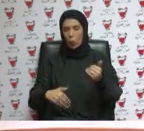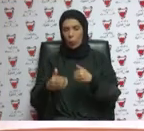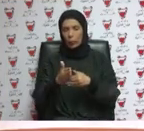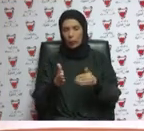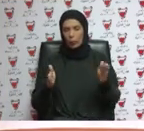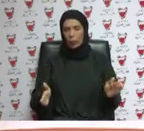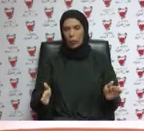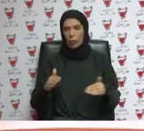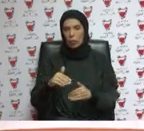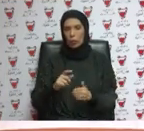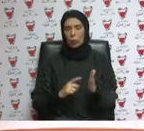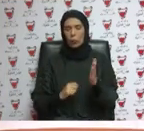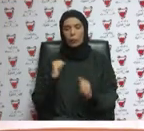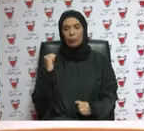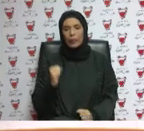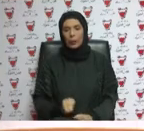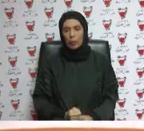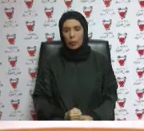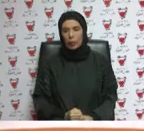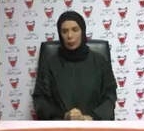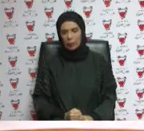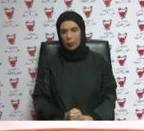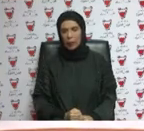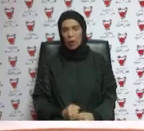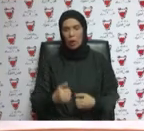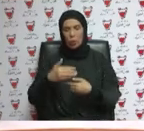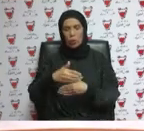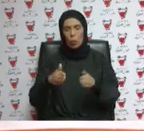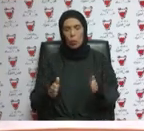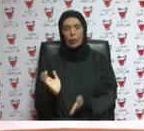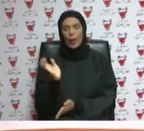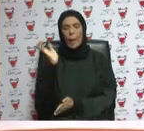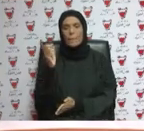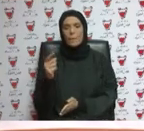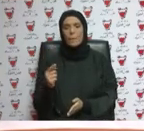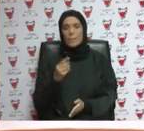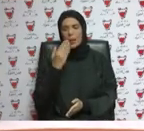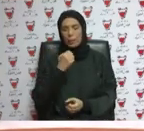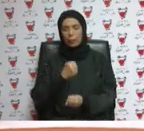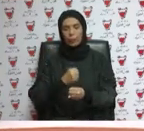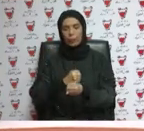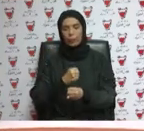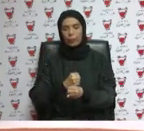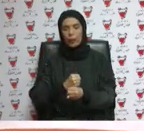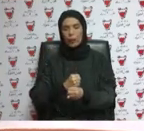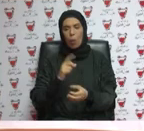والسيولة في هذا المشروع في هذا الصندوق، صندوق التأمين ضد التعطل. واجب الشكر معالي الرئيس